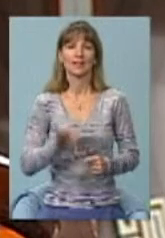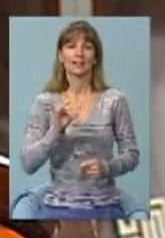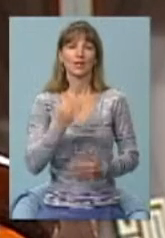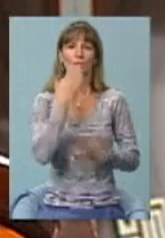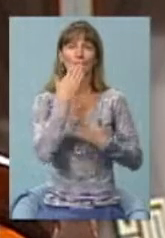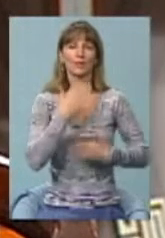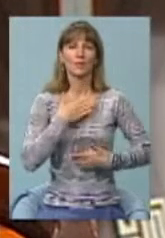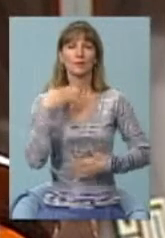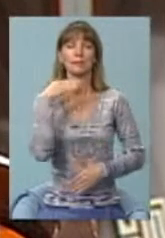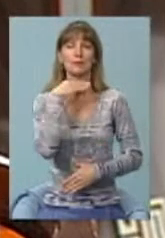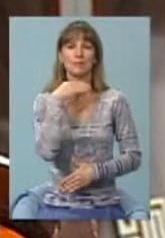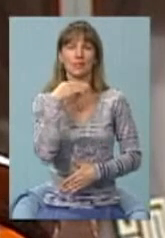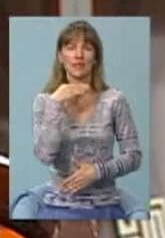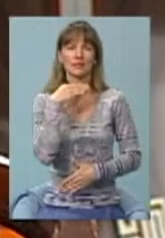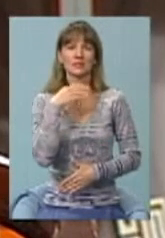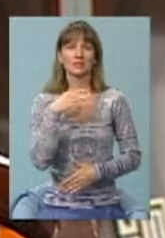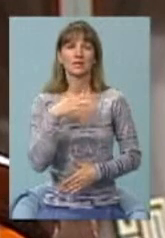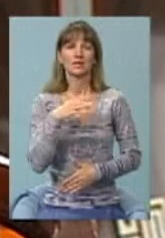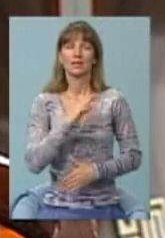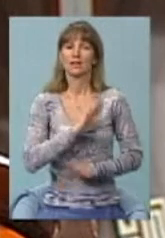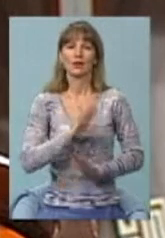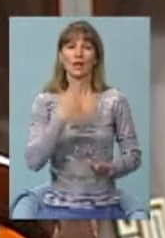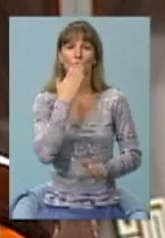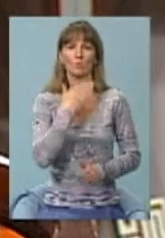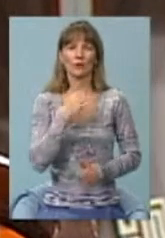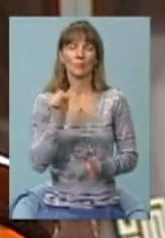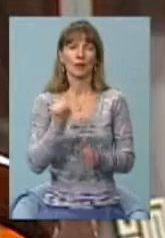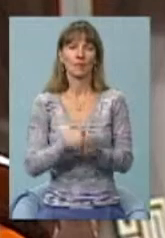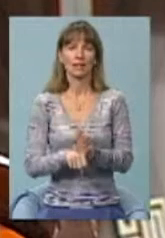люблять м'ясо, не люблять вбивати